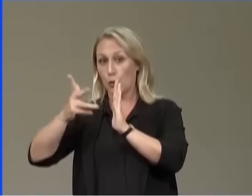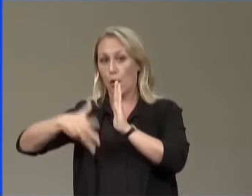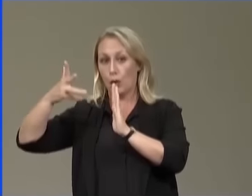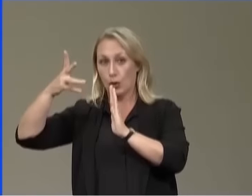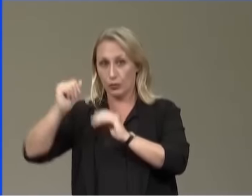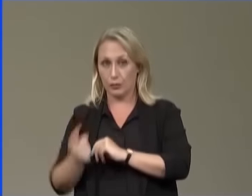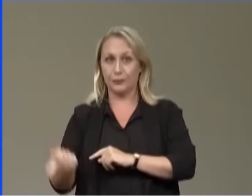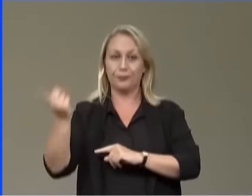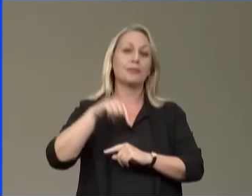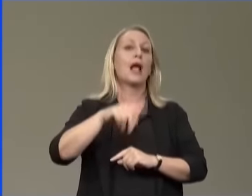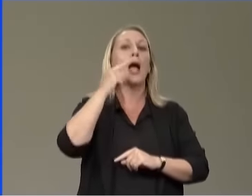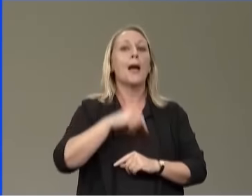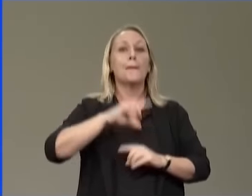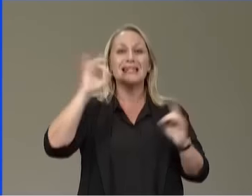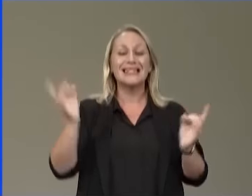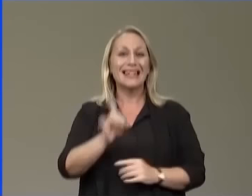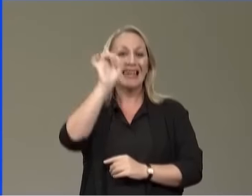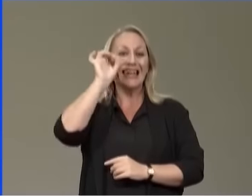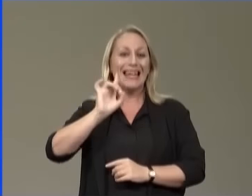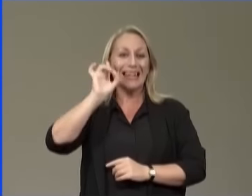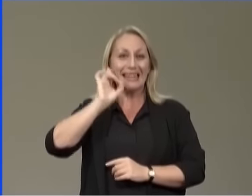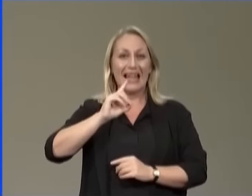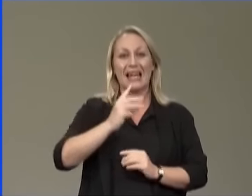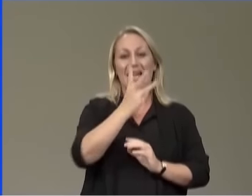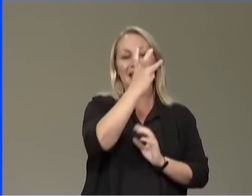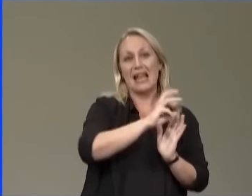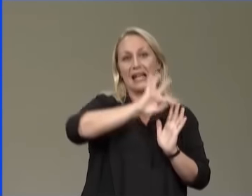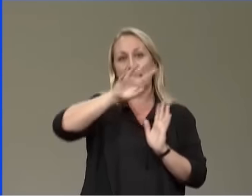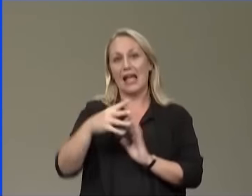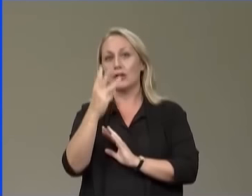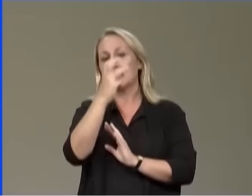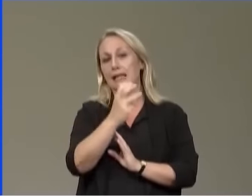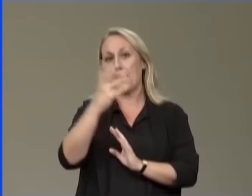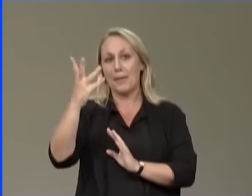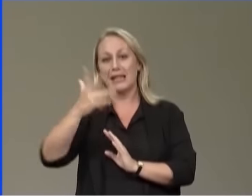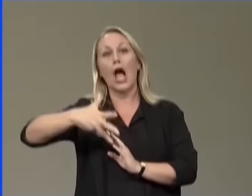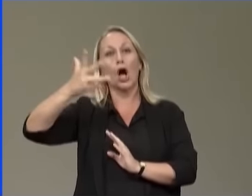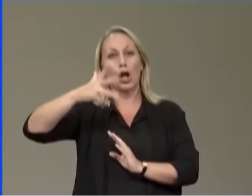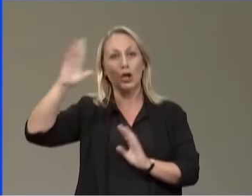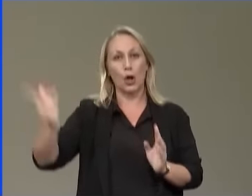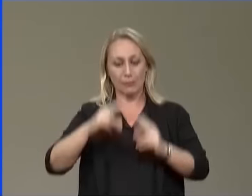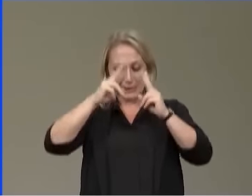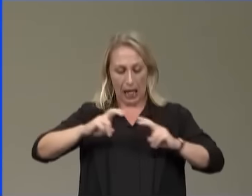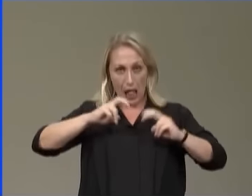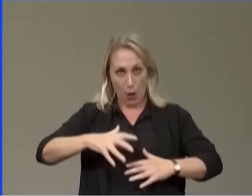έλεγχο γονιμότητας σε γυναίκες από 30 έως 35 ετών.